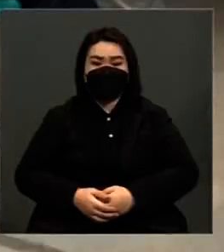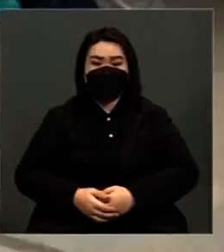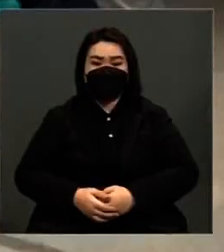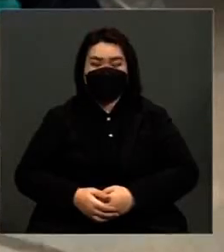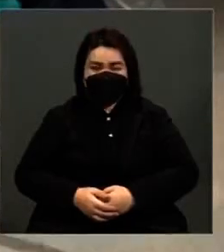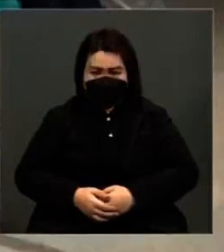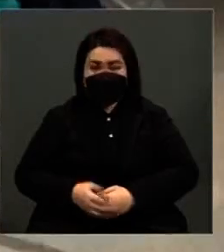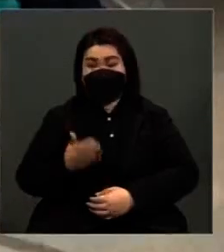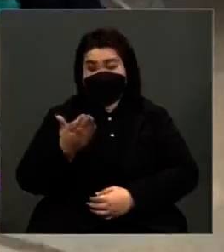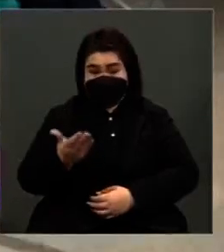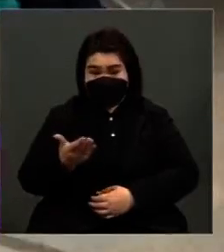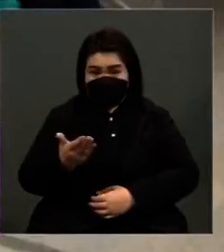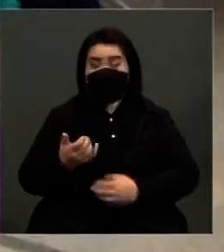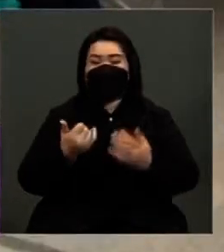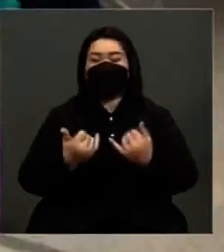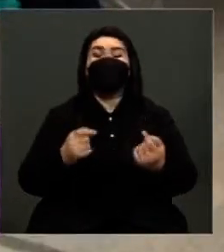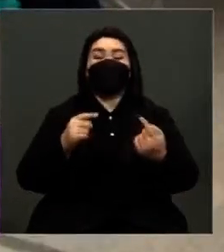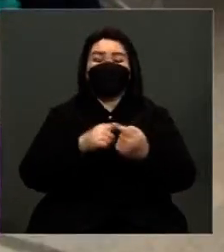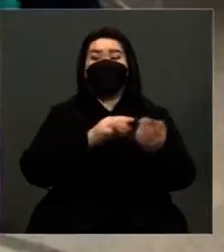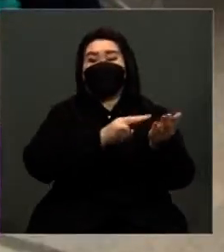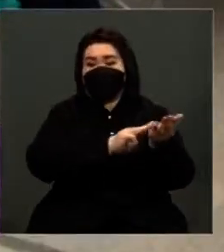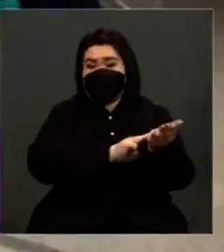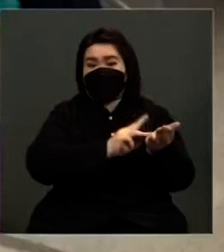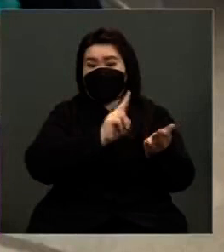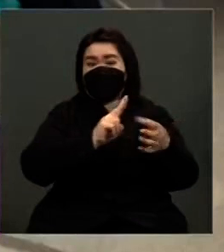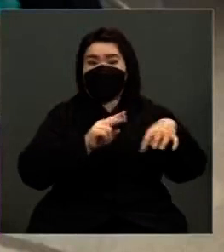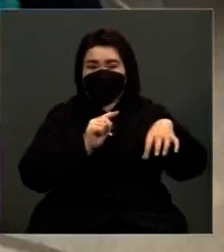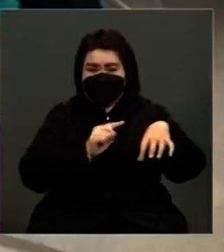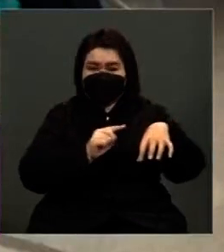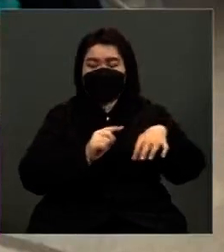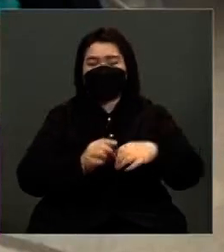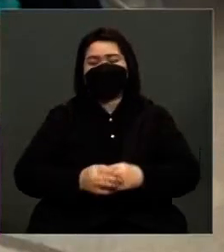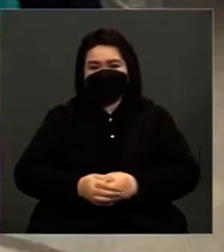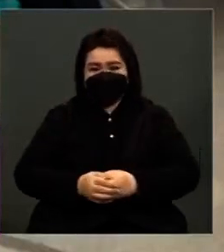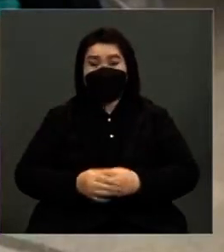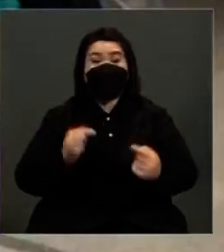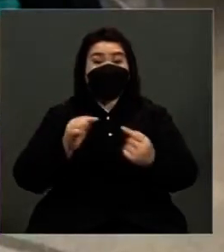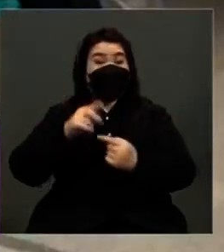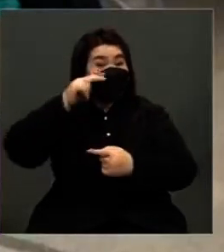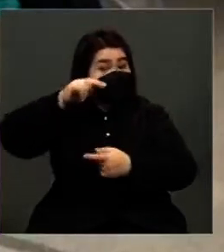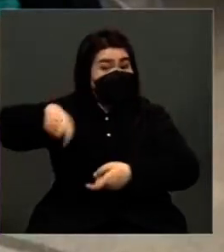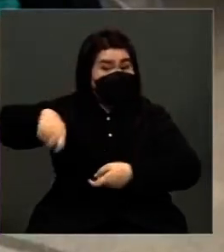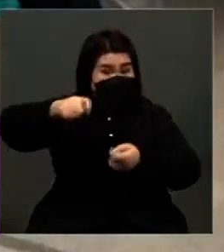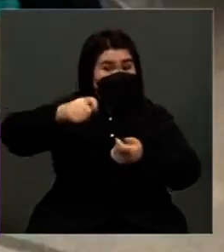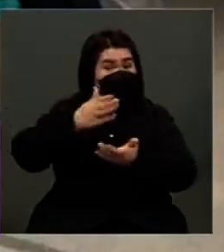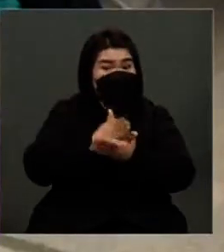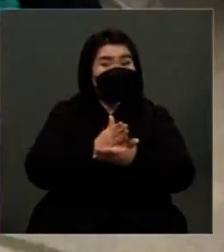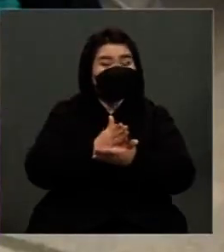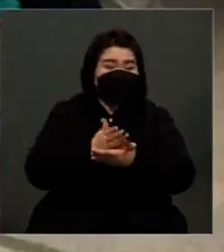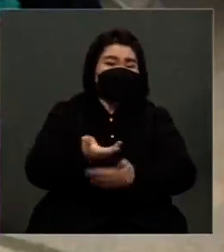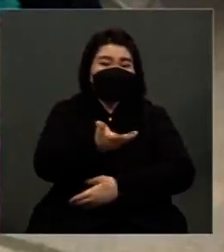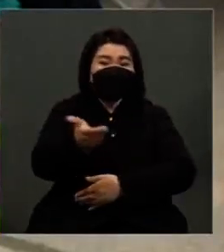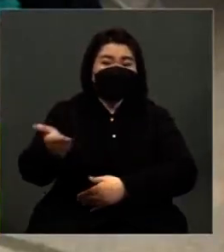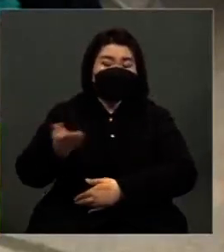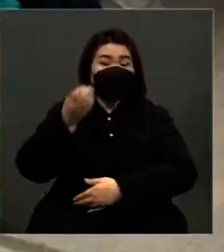นี่คือบรรยากาศล่าสุดนะครับจากสถานีขนส่งหมอชิตและในช่วงเทศกาลสงกรานต์แบบนี้นะครับคุณผู้ชมจะเดินทางไปไ